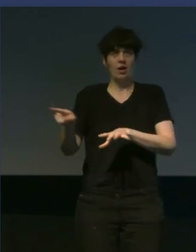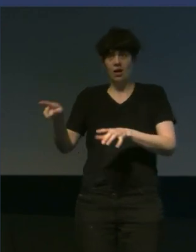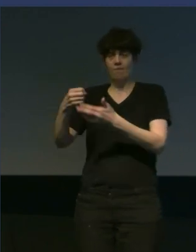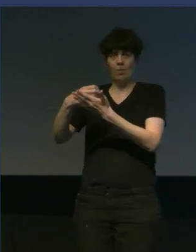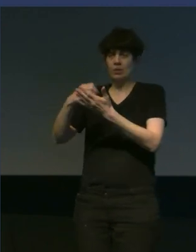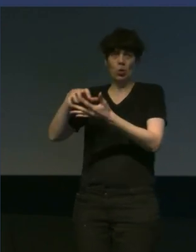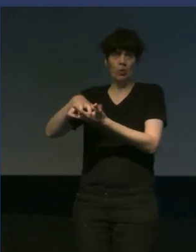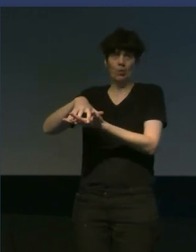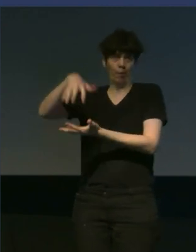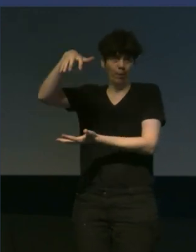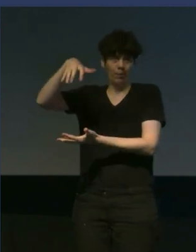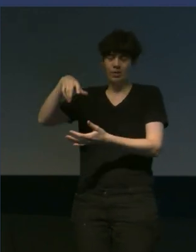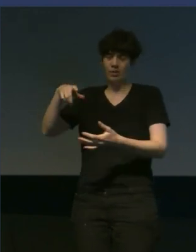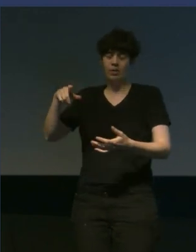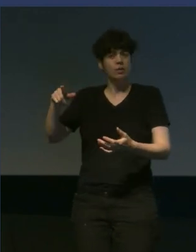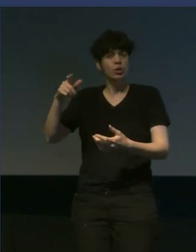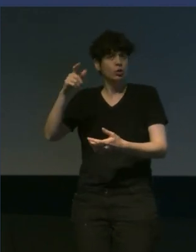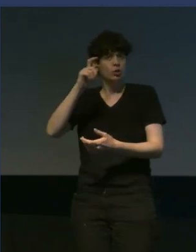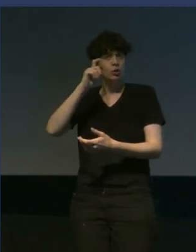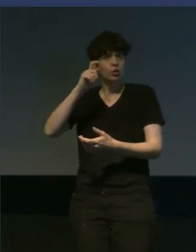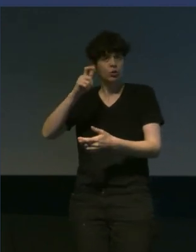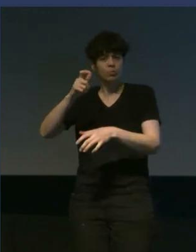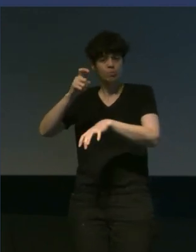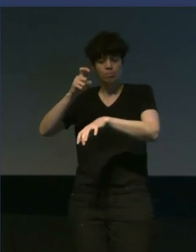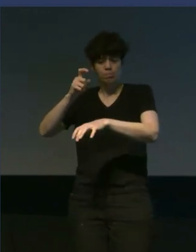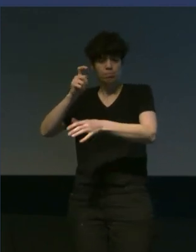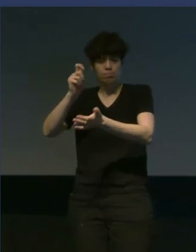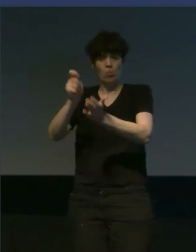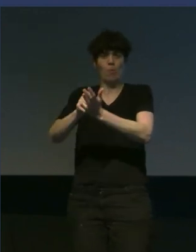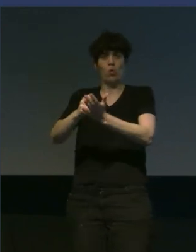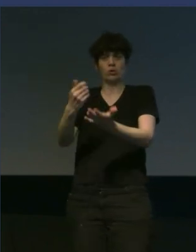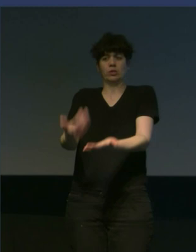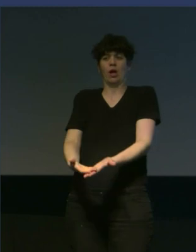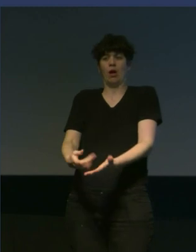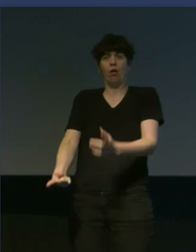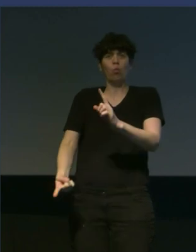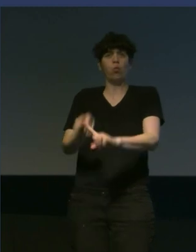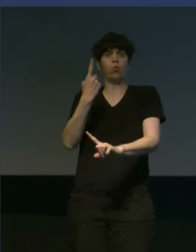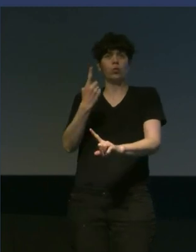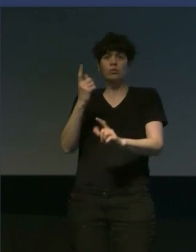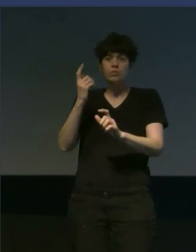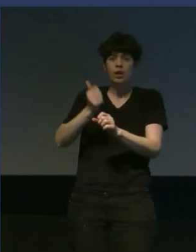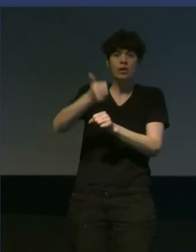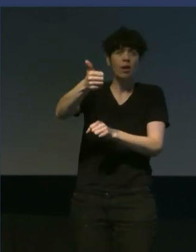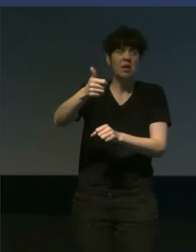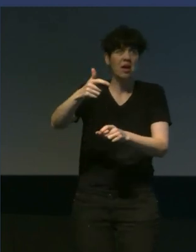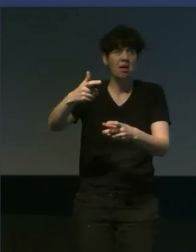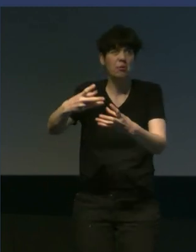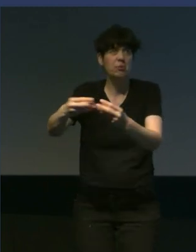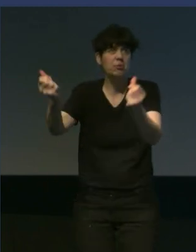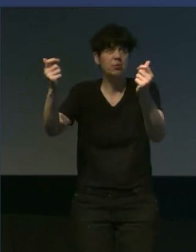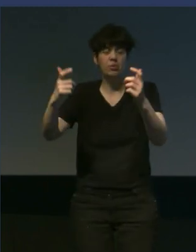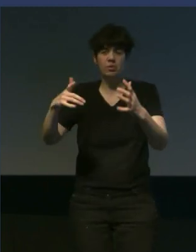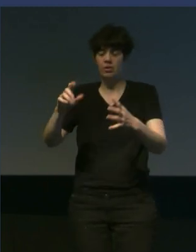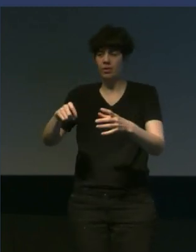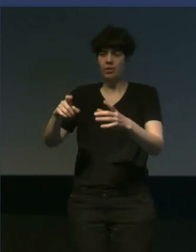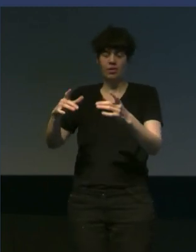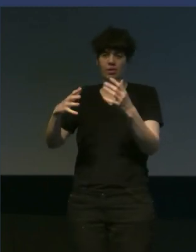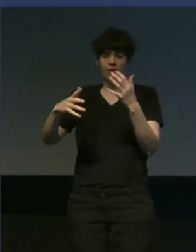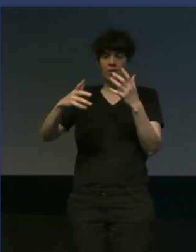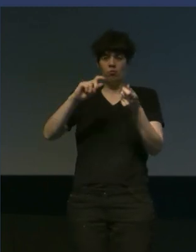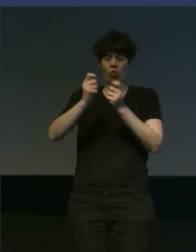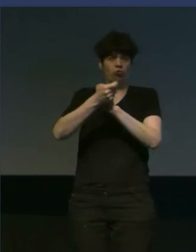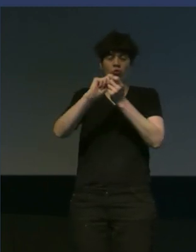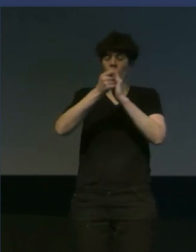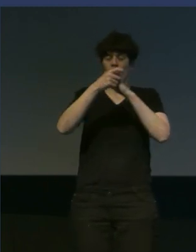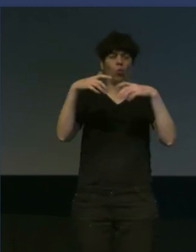d'indicateurs qui sont très pertinents à l'instant T et qui seront moins l'année suivante. En fait, les indicateurs changent et on sait vite que ce serait très